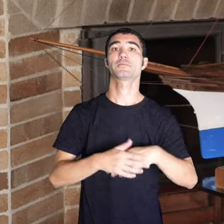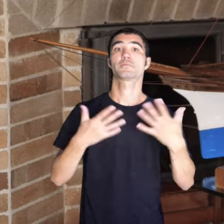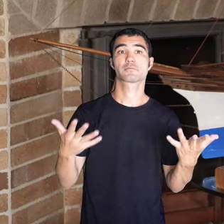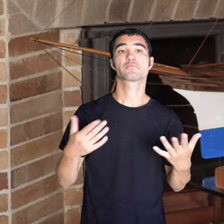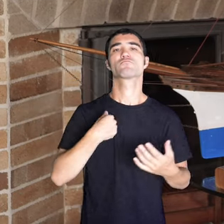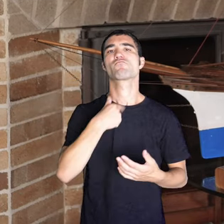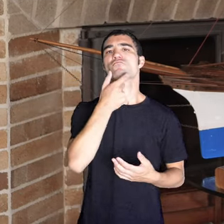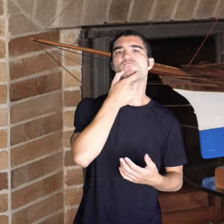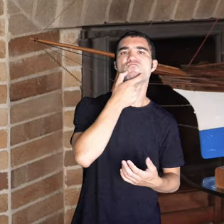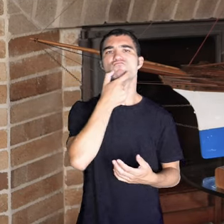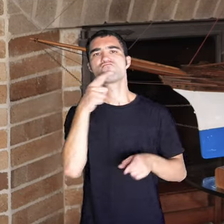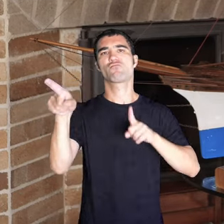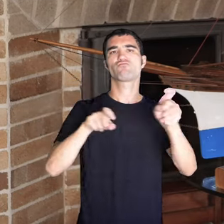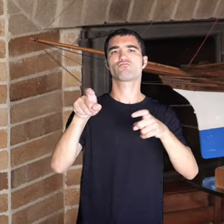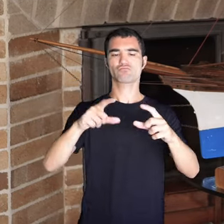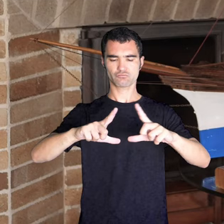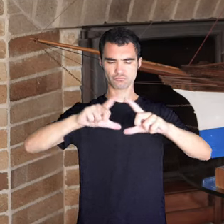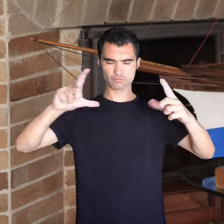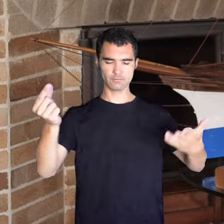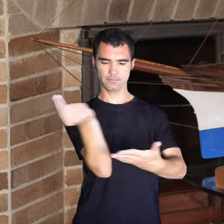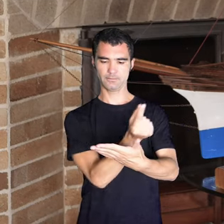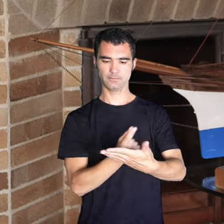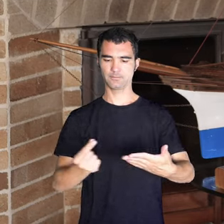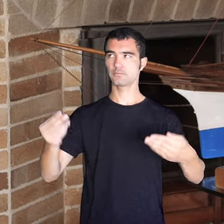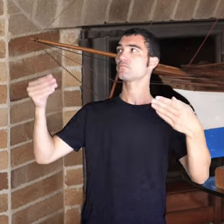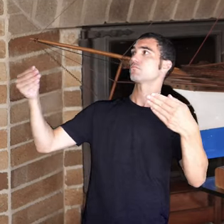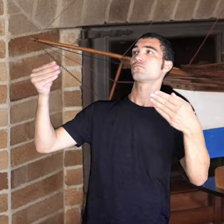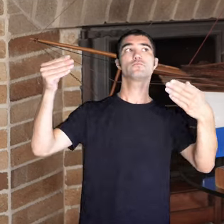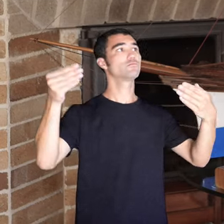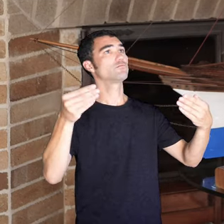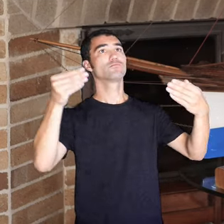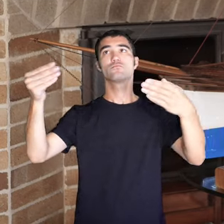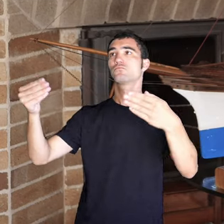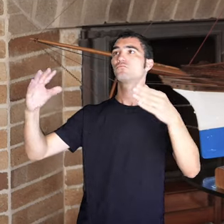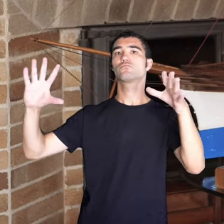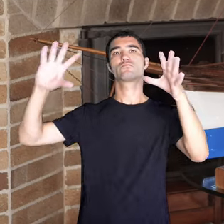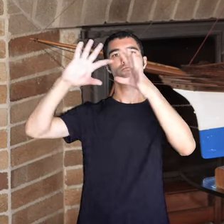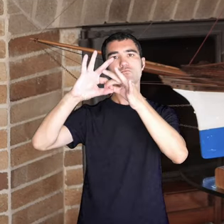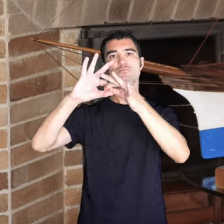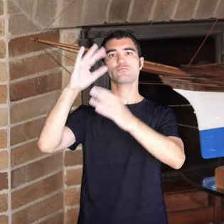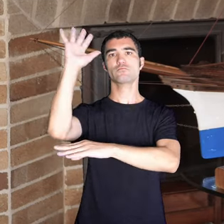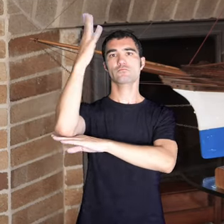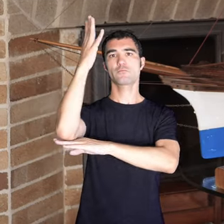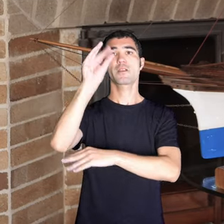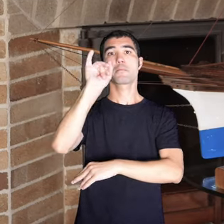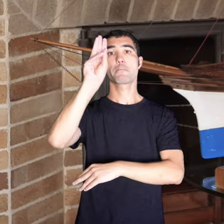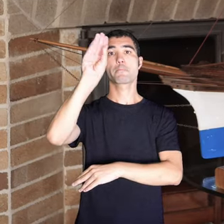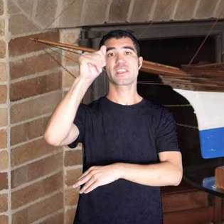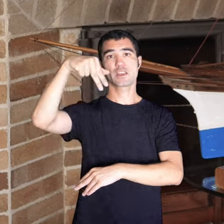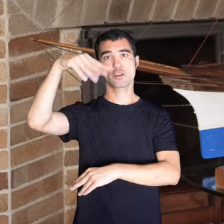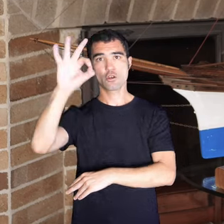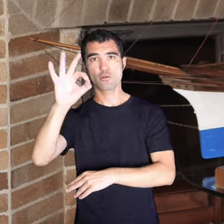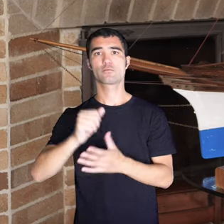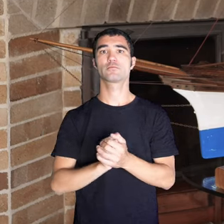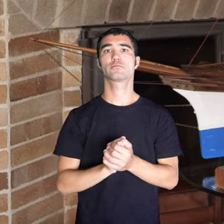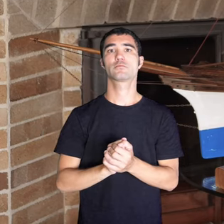i triar en la plantilla el tronc d'arbre que haguessis de mester, ja fos de pi, que és una cosa que s'empleava